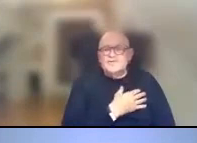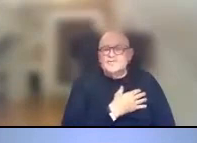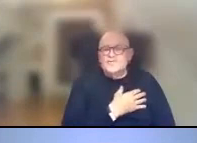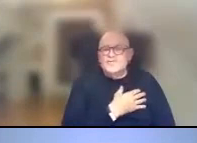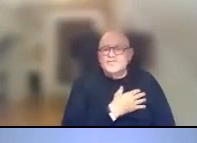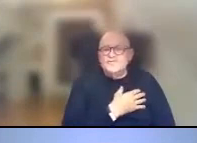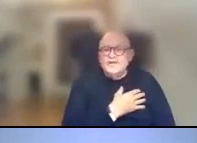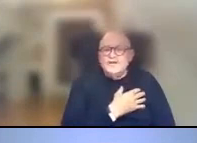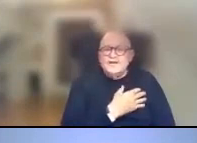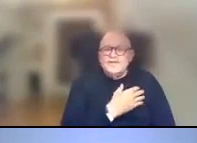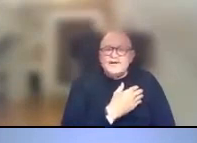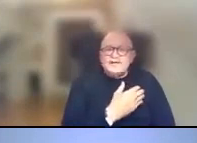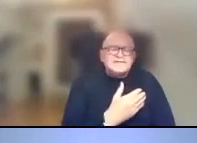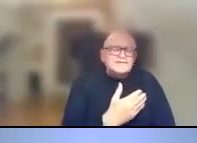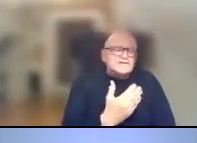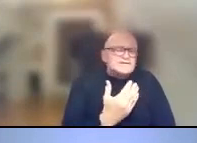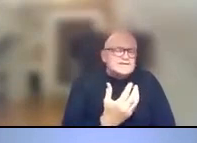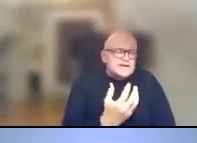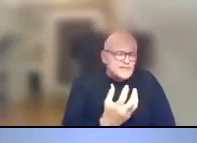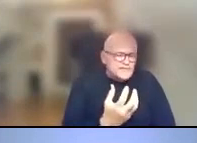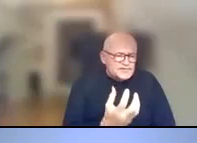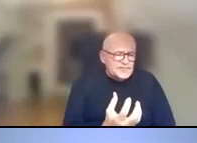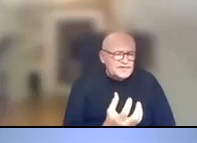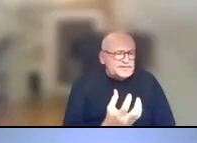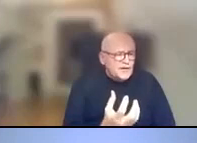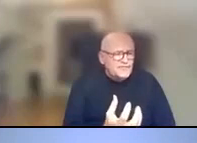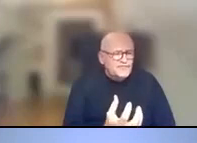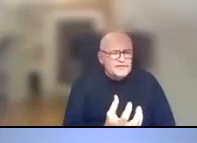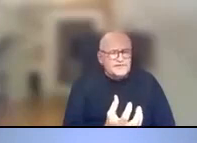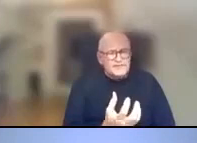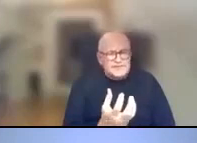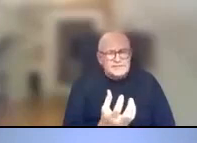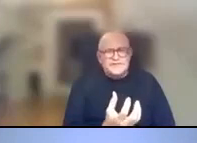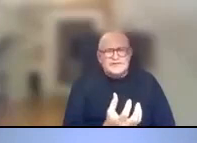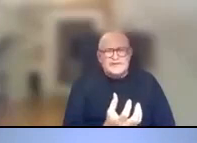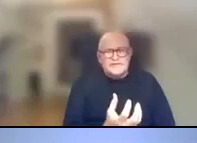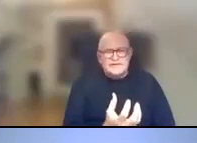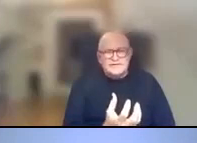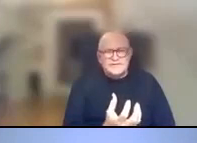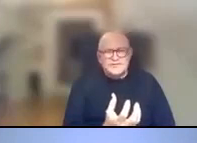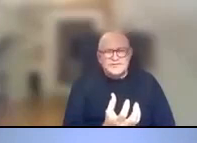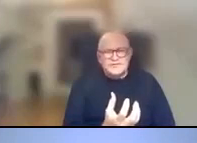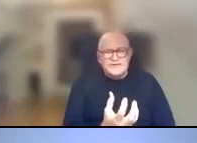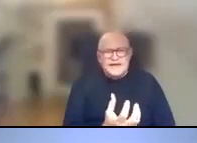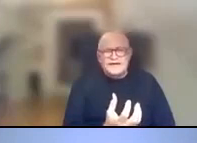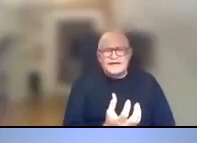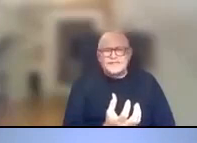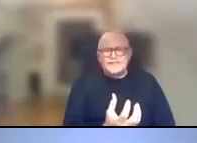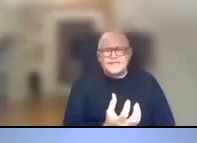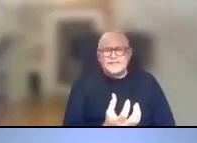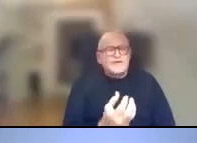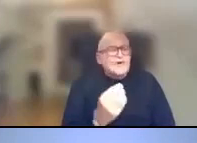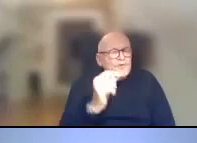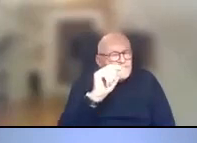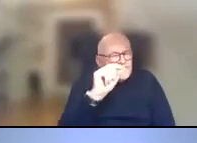medizinisch-pflegerischen Berufen, weil sie sich davon versprechen, Aufwertung, Selbstwertstabilisierung und